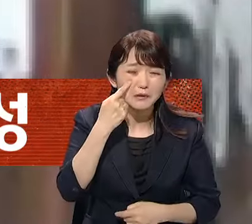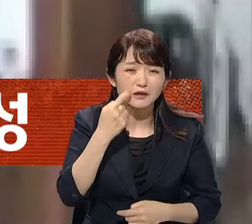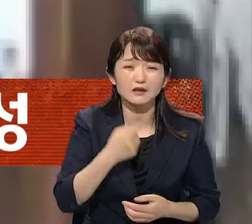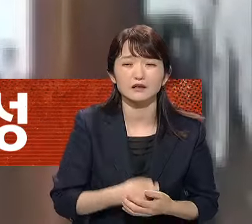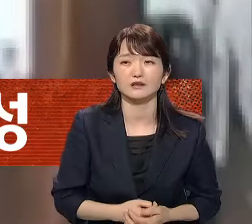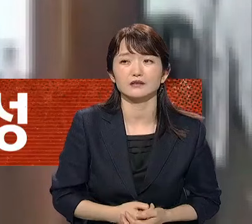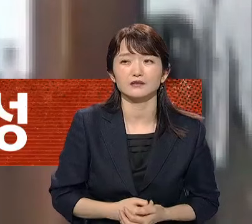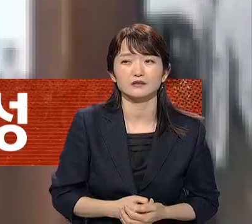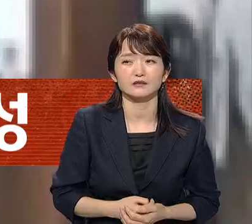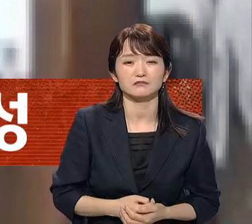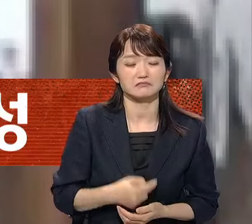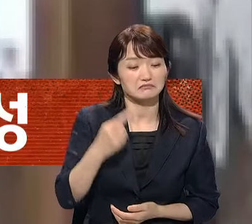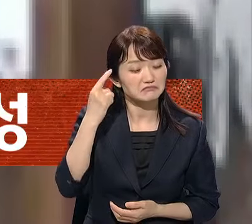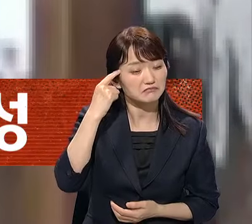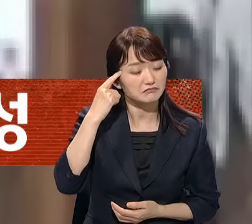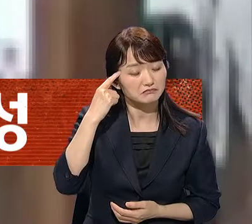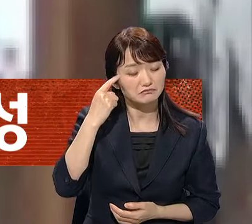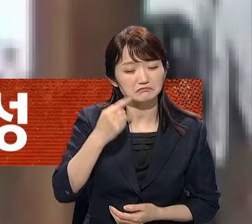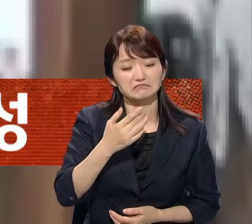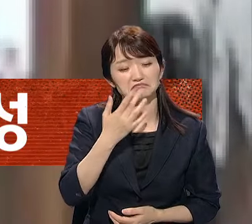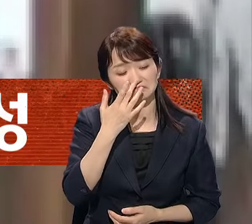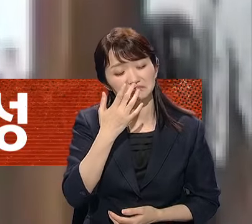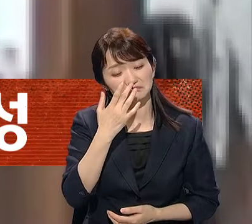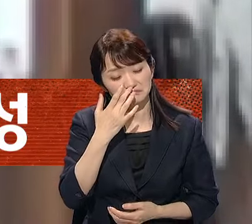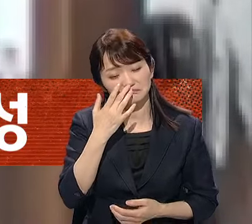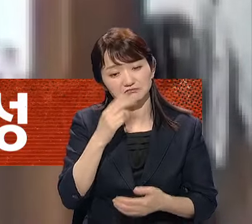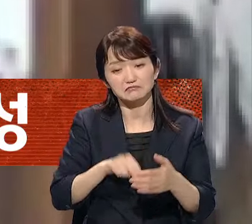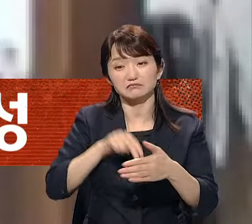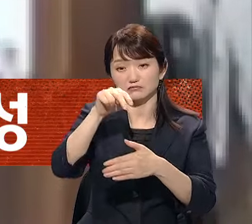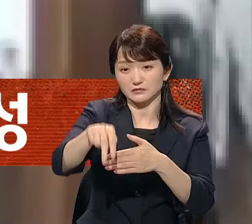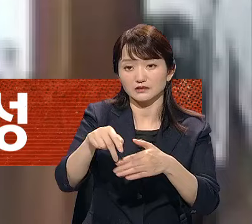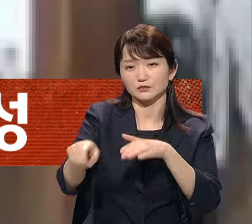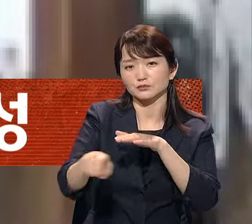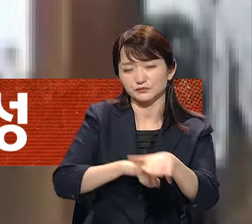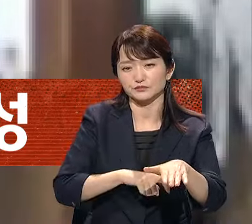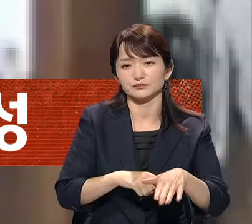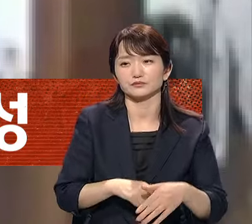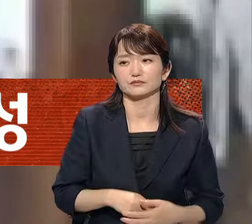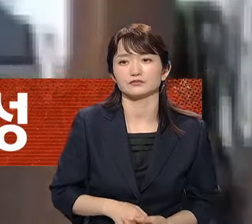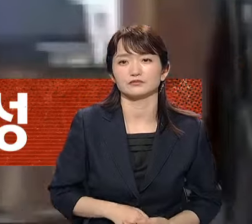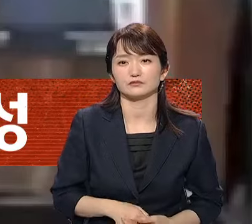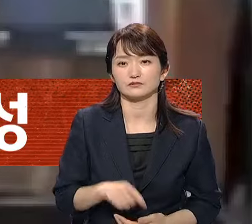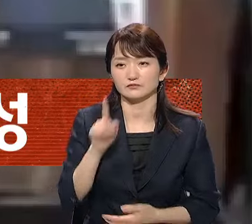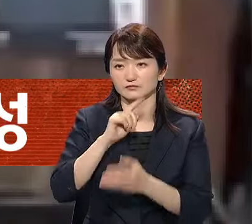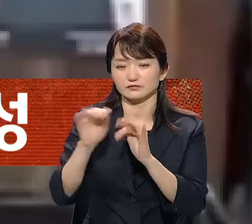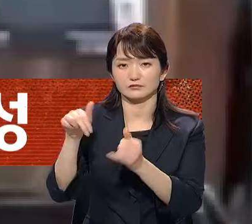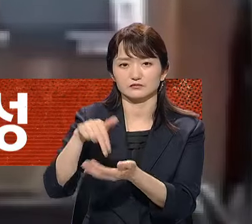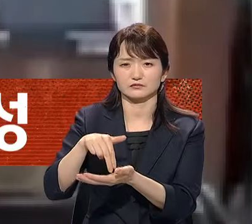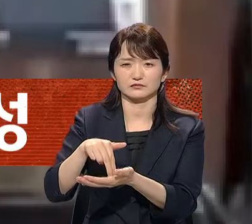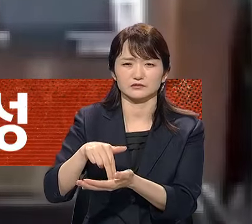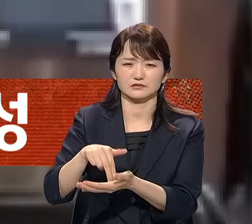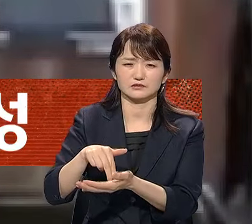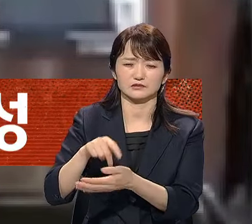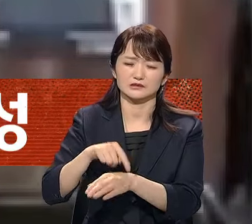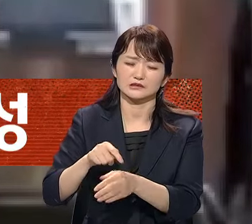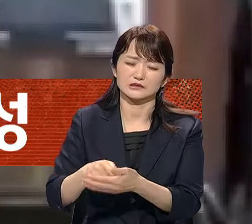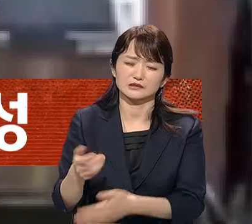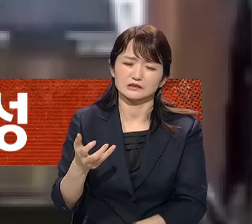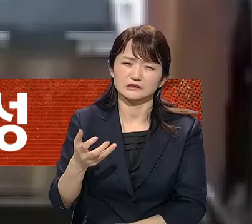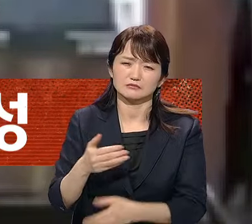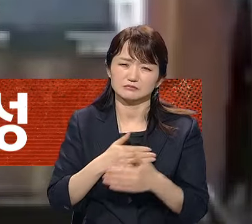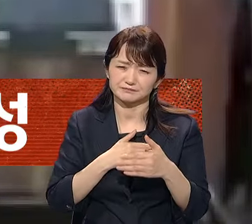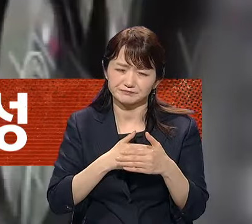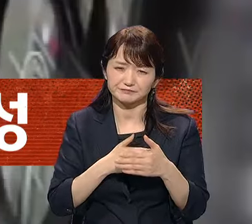생각을 하면서 전혀 거리낌 없이 행동을 했습니다. 사실은 제보자 입장에서는 속상하죠. 또 불안하기도